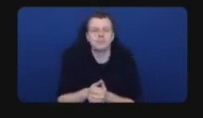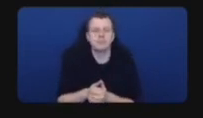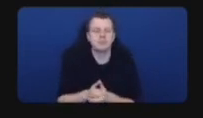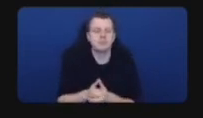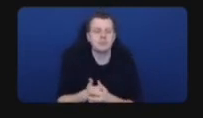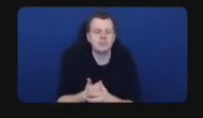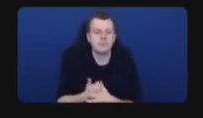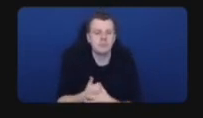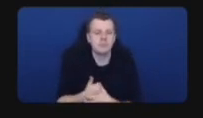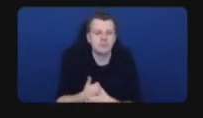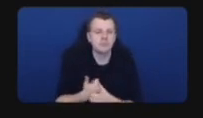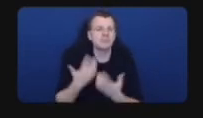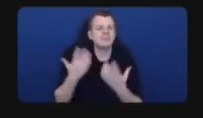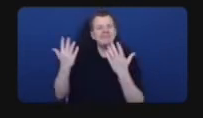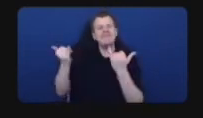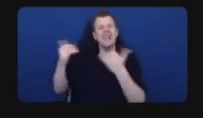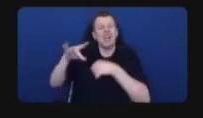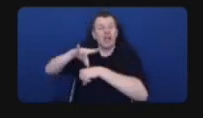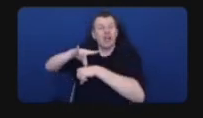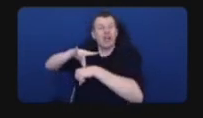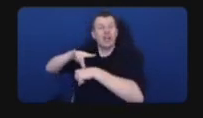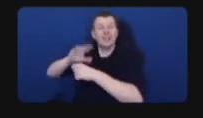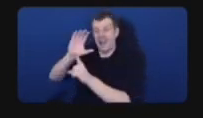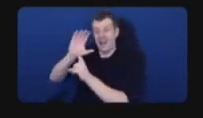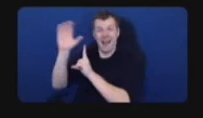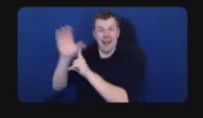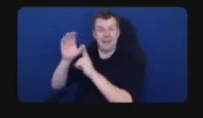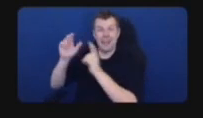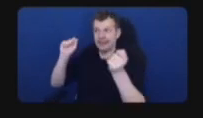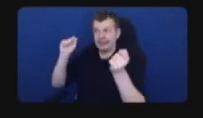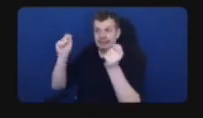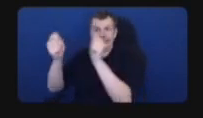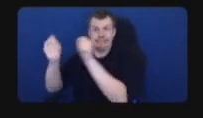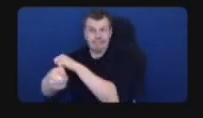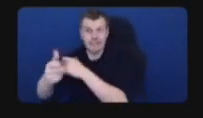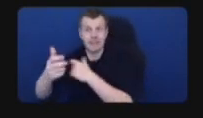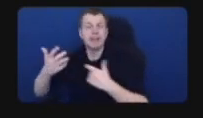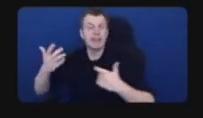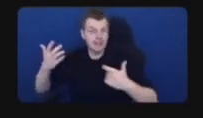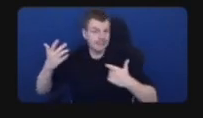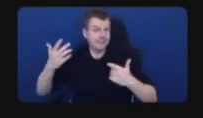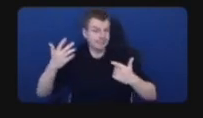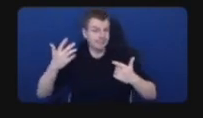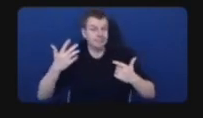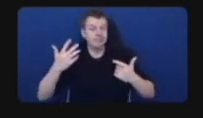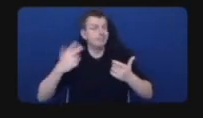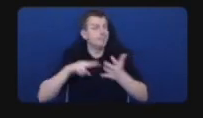息。好，现在说到是关于天气变化。